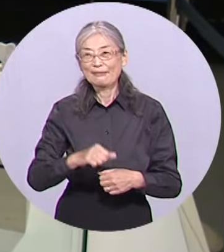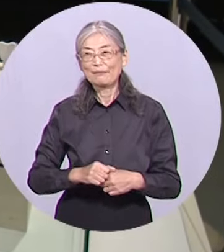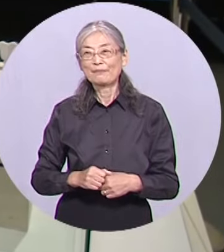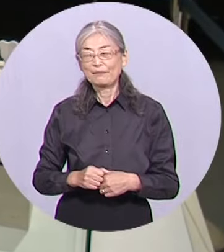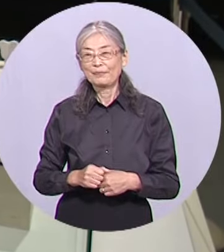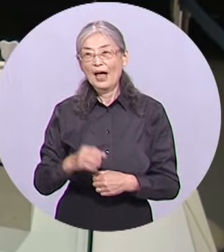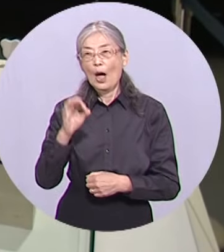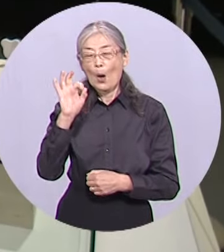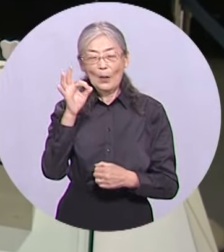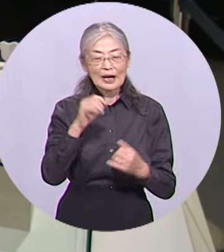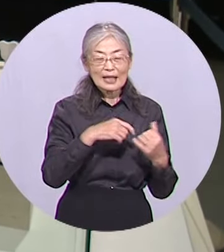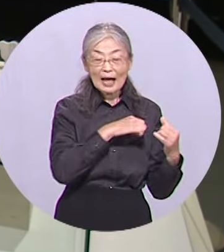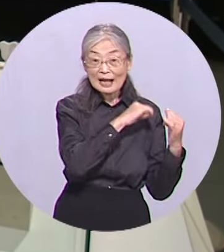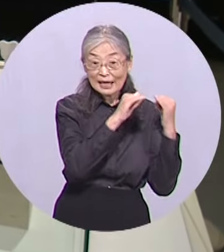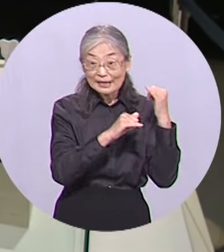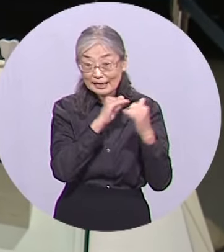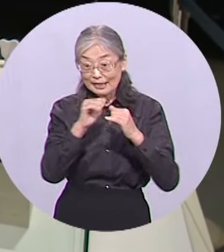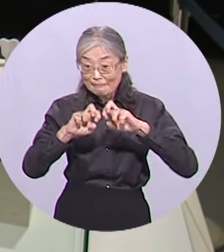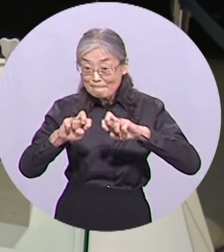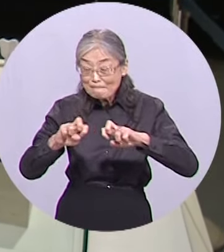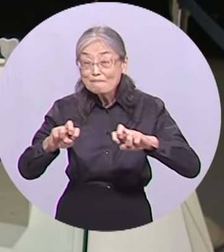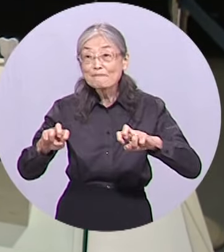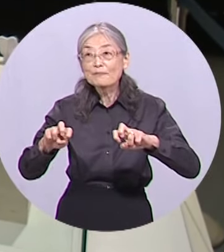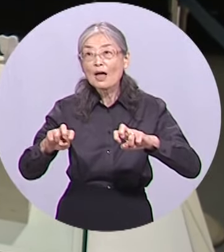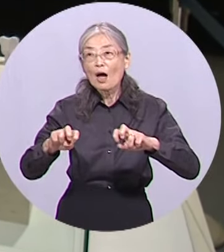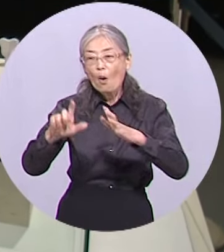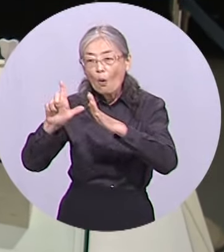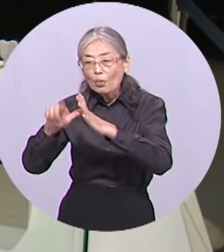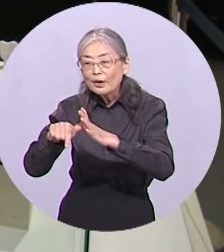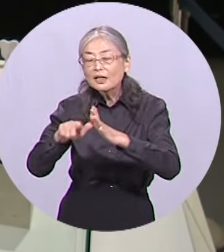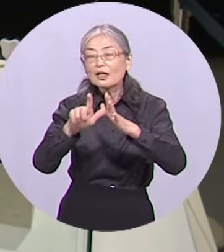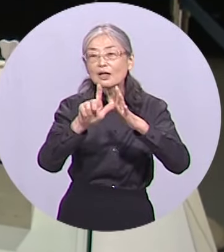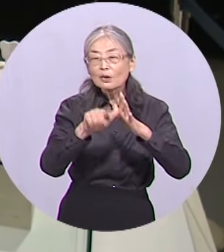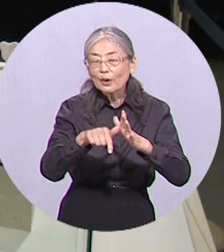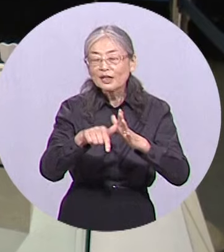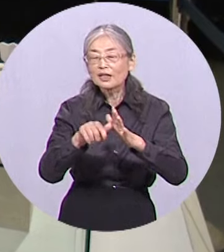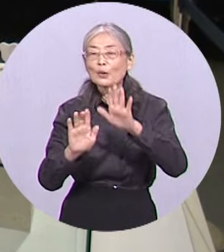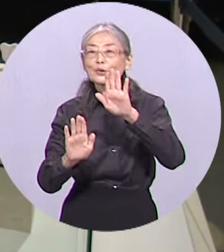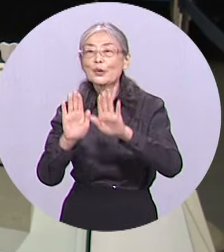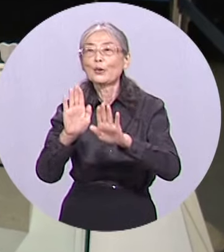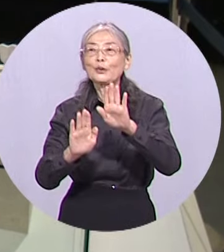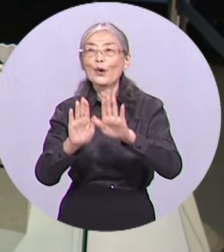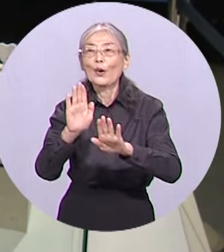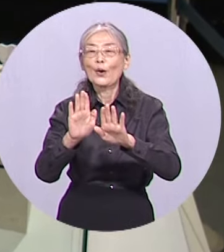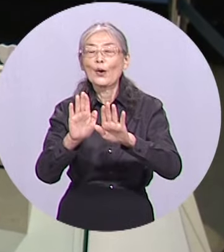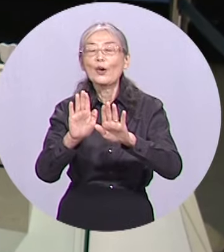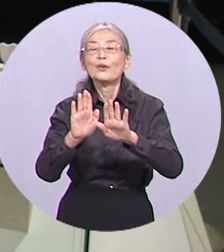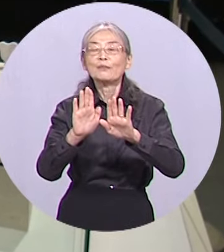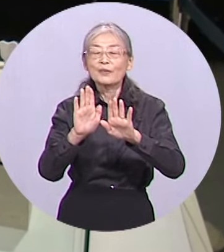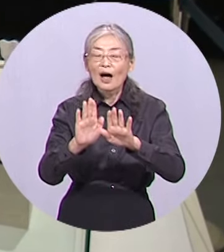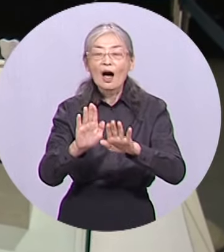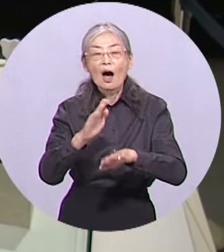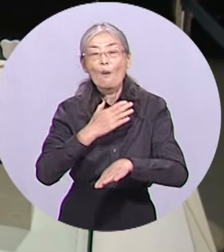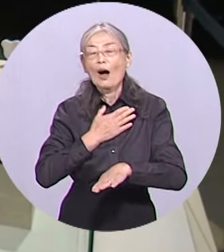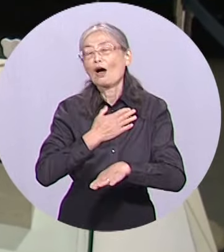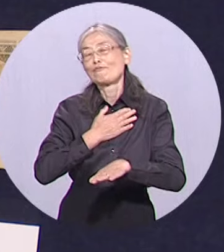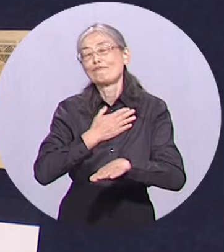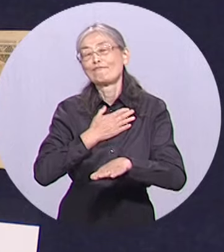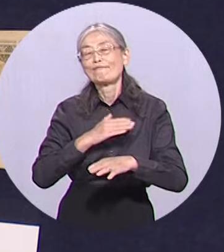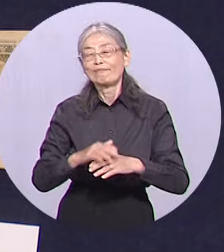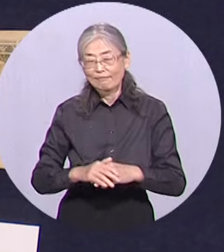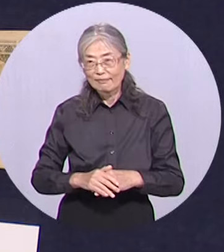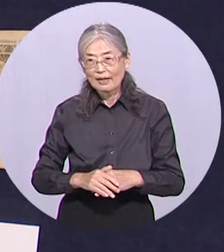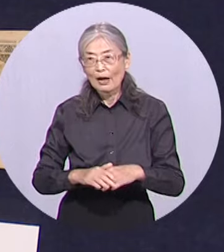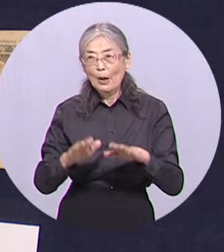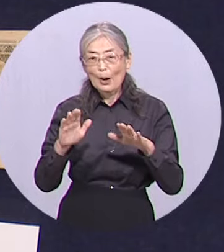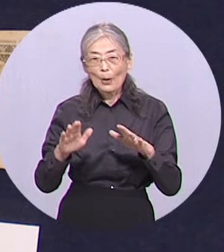お金の歴史を紐解いてみると、その時々の時代状況というのがしっかりと反映されています。